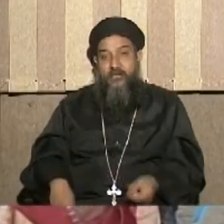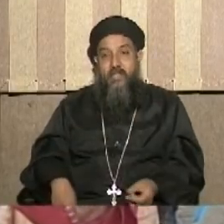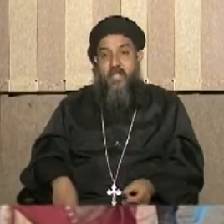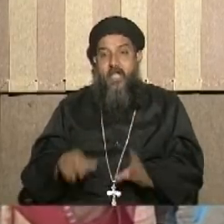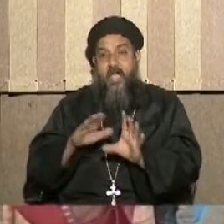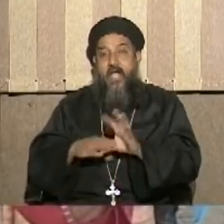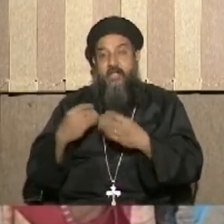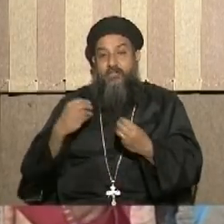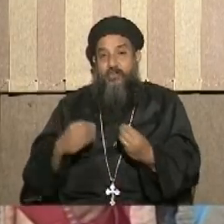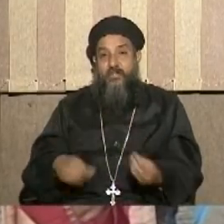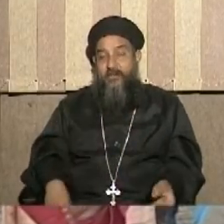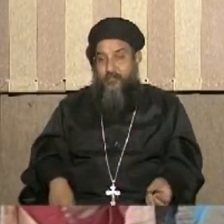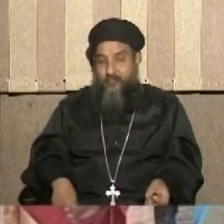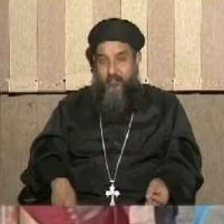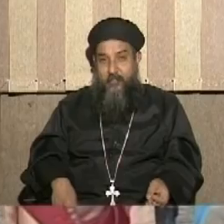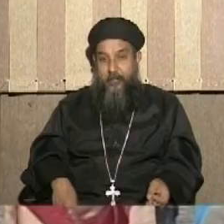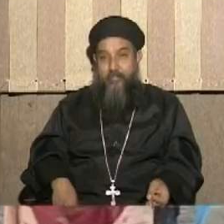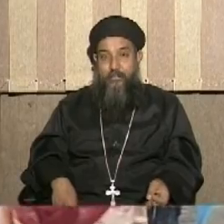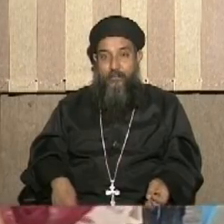روح هات لي مينا ده.